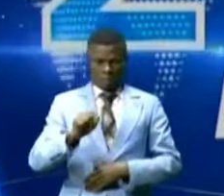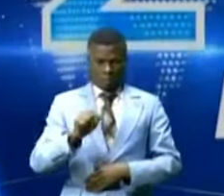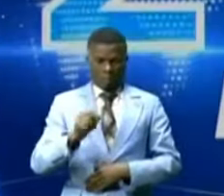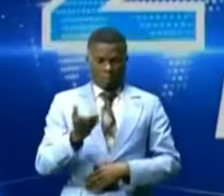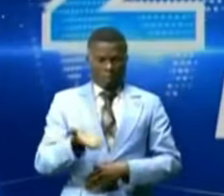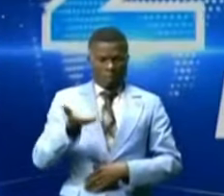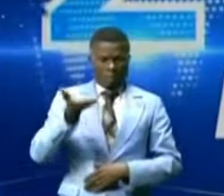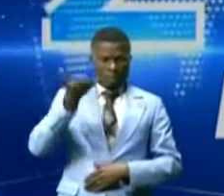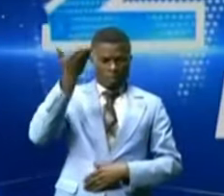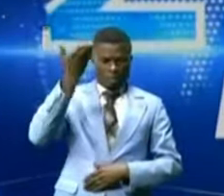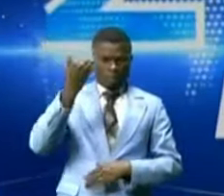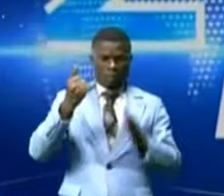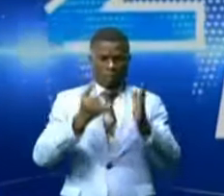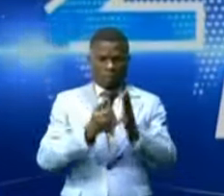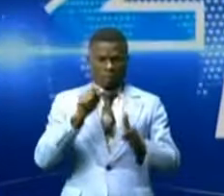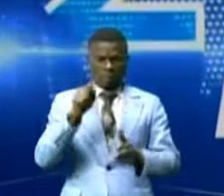à